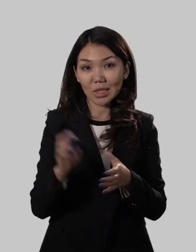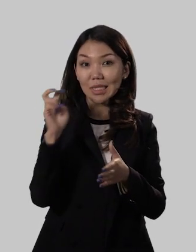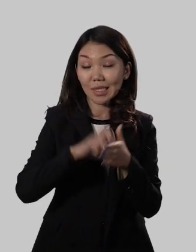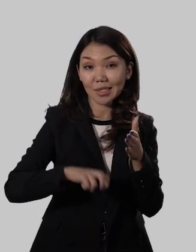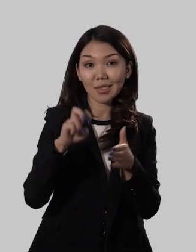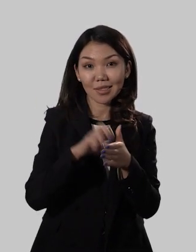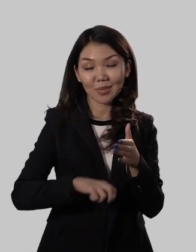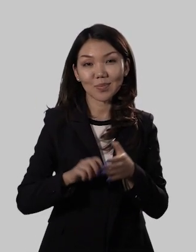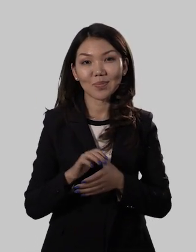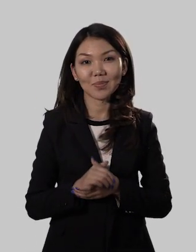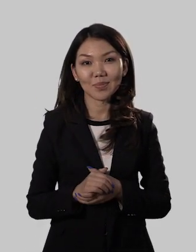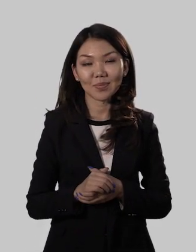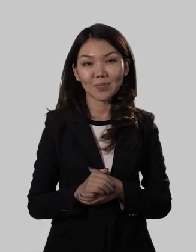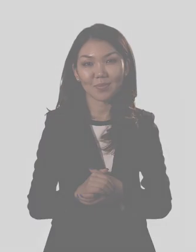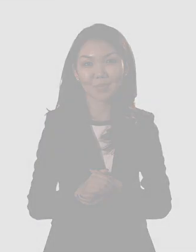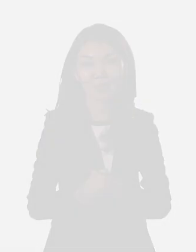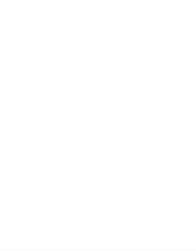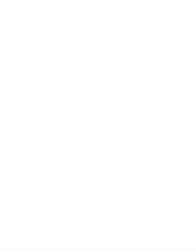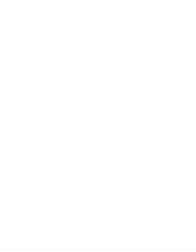Сүйлөмдөрдү текшергиле.